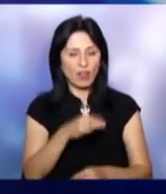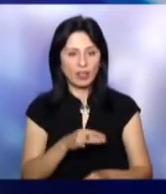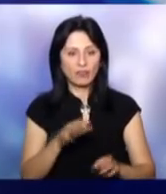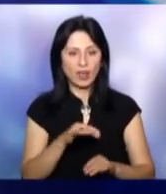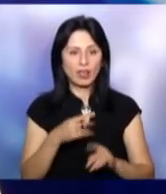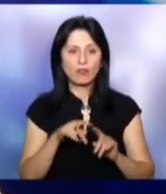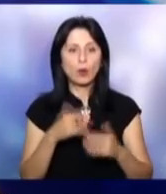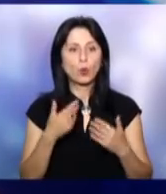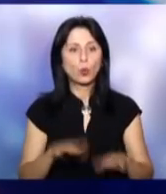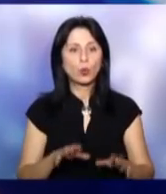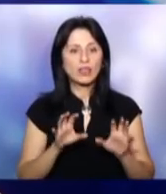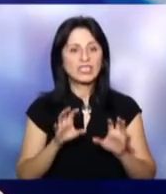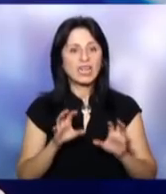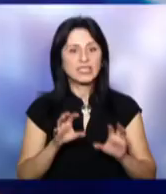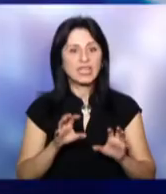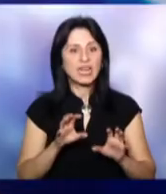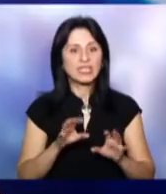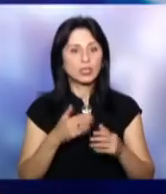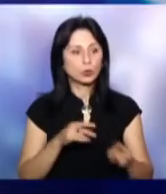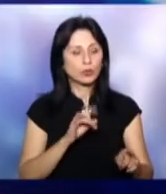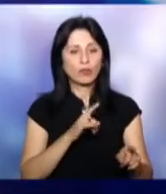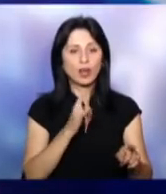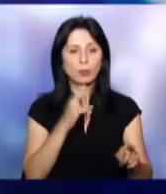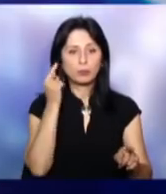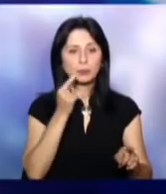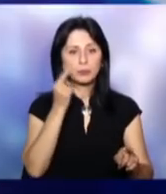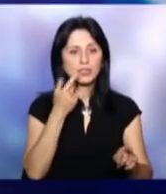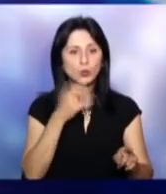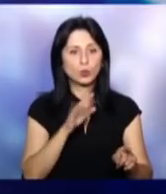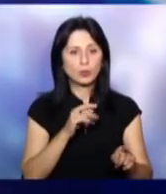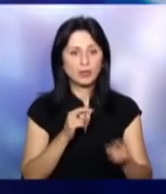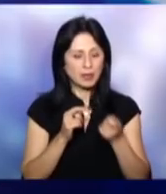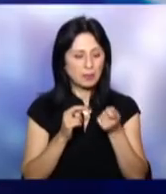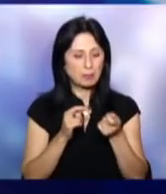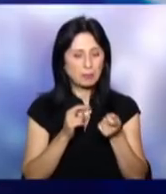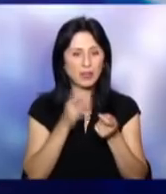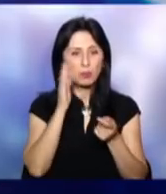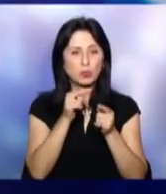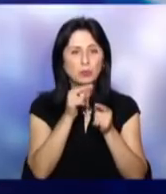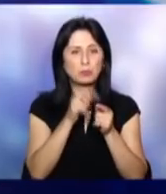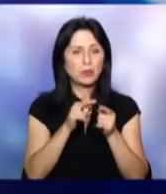ეს უკვე ძალიან სტრესის მიმართ არამდგრად ხდის ადამიანს, რომელსაც პაწაწინა